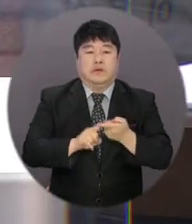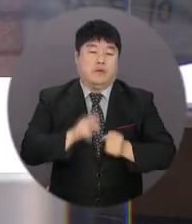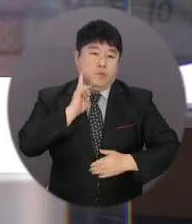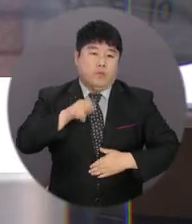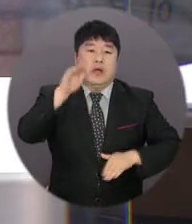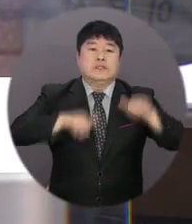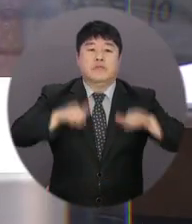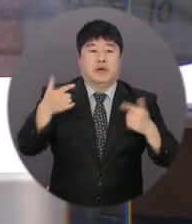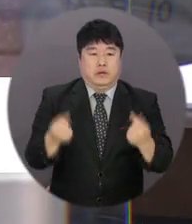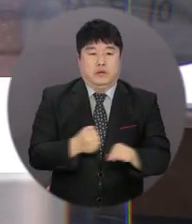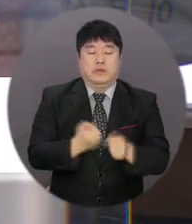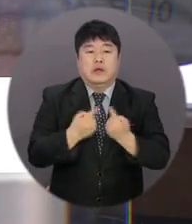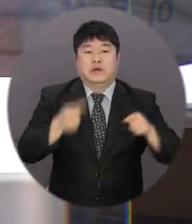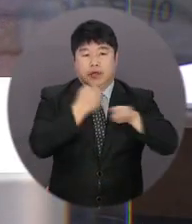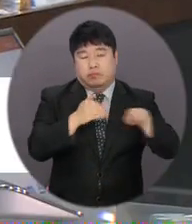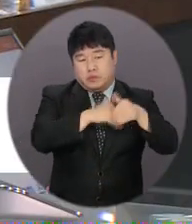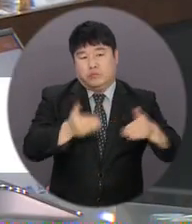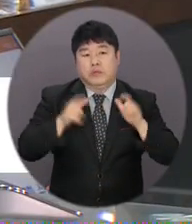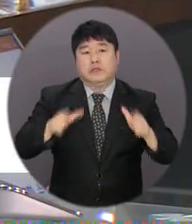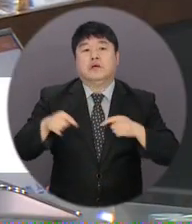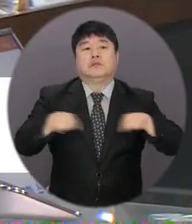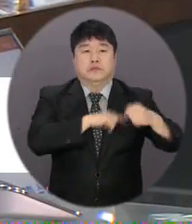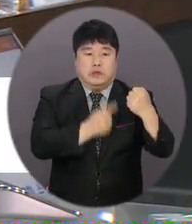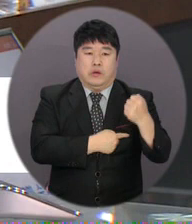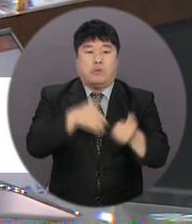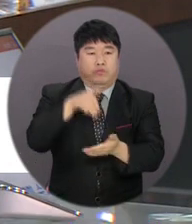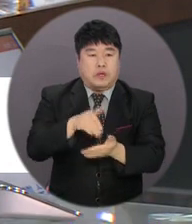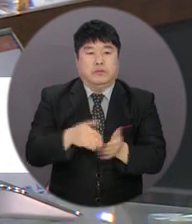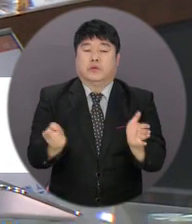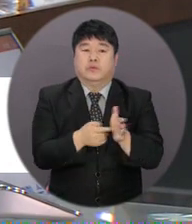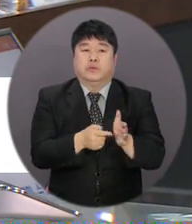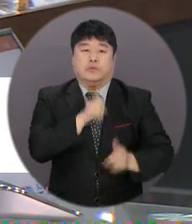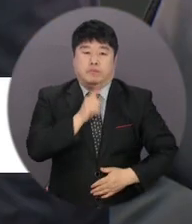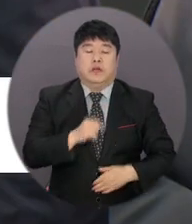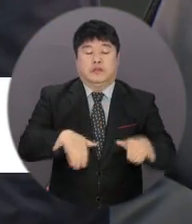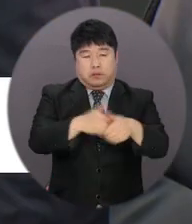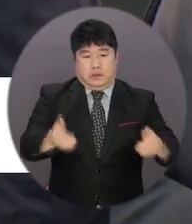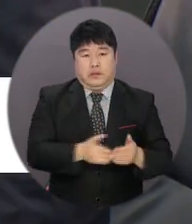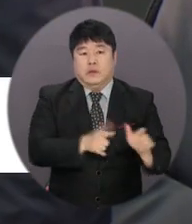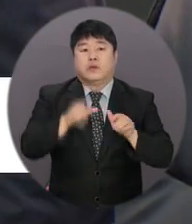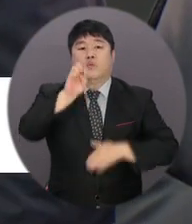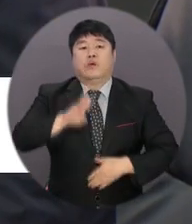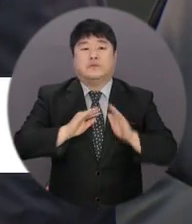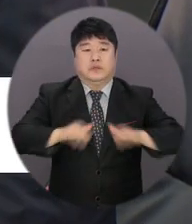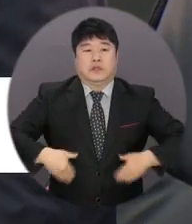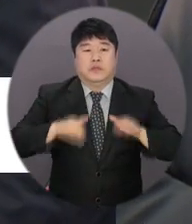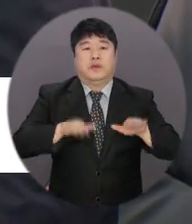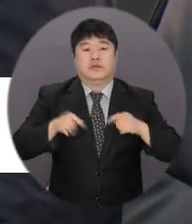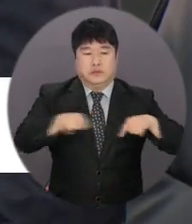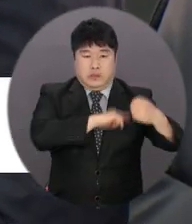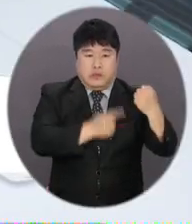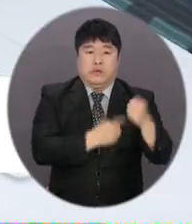심각한 차별이라며 더불어민주당과 지역 정치권의 각성을 촉구했습니다. 단체들은 광주 전남을 현